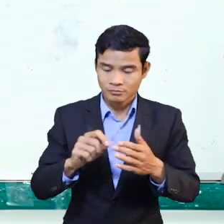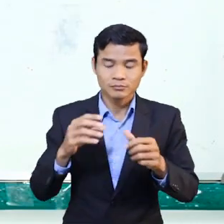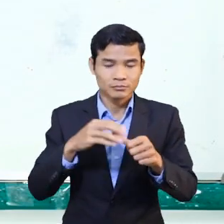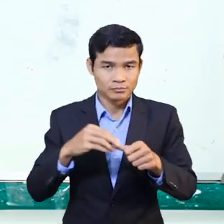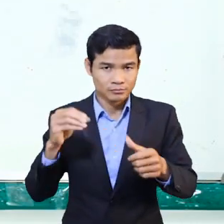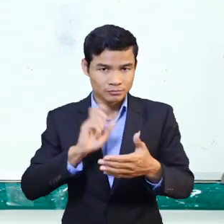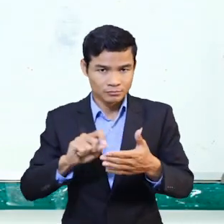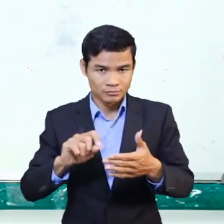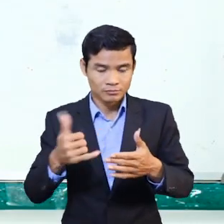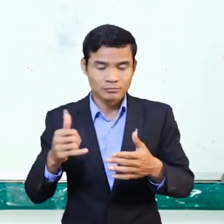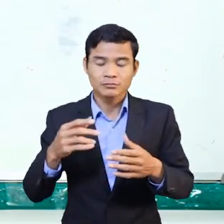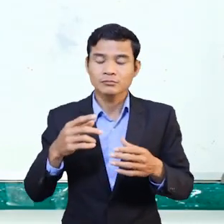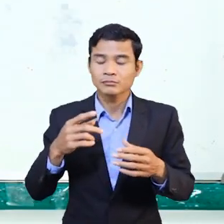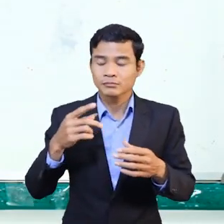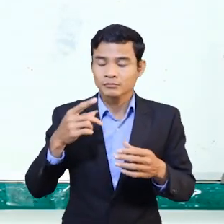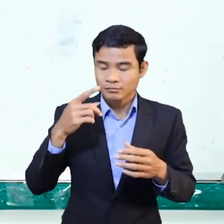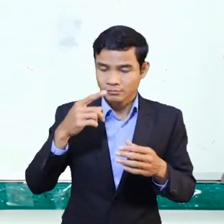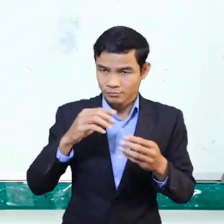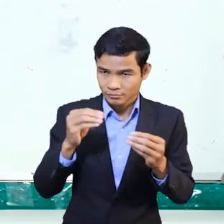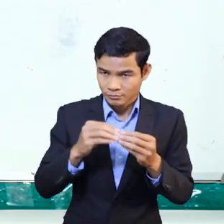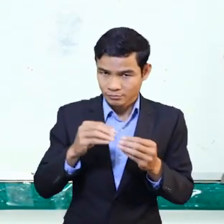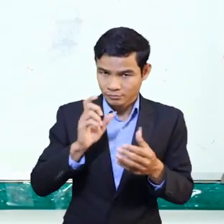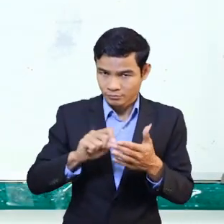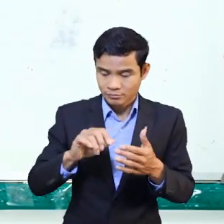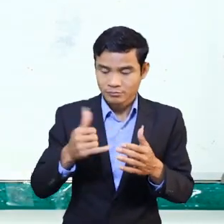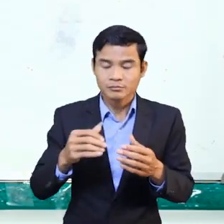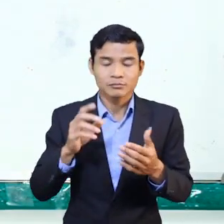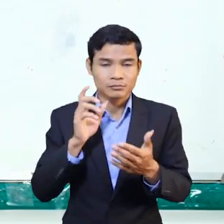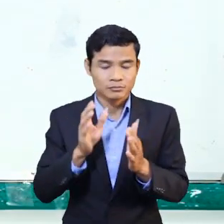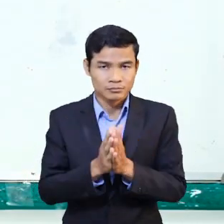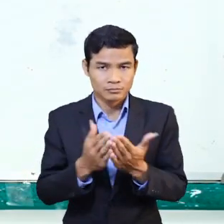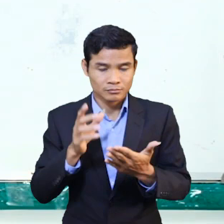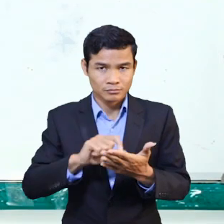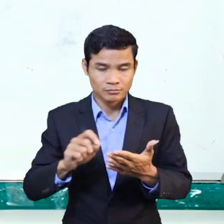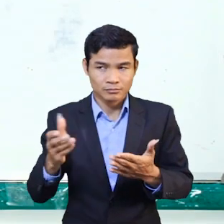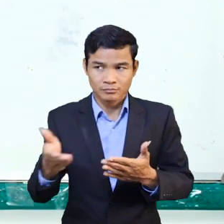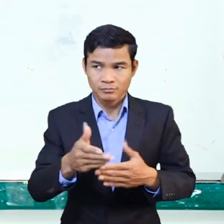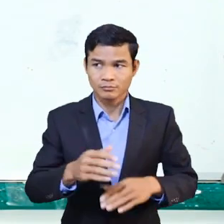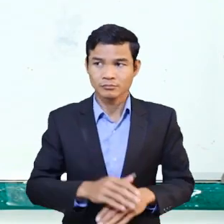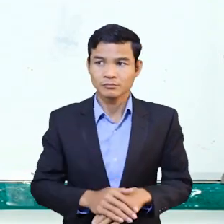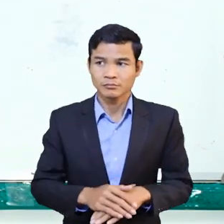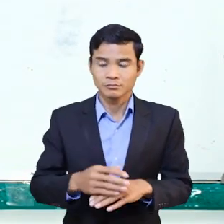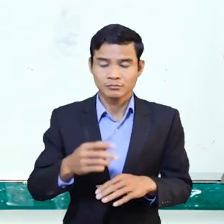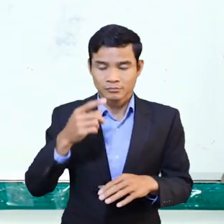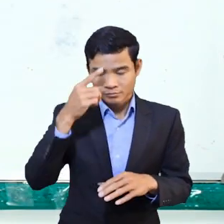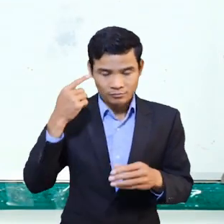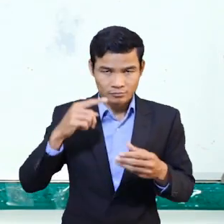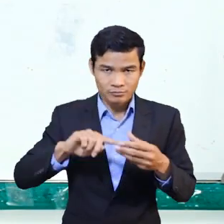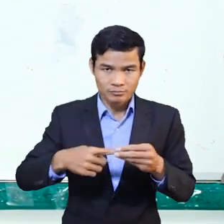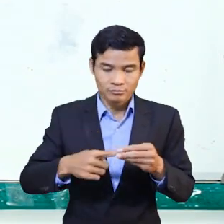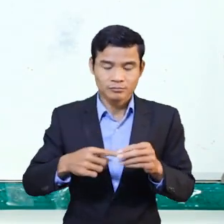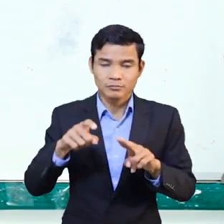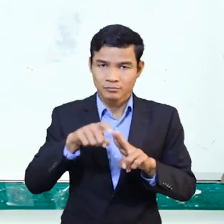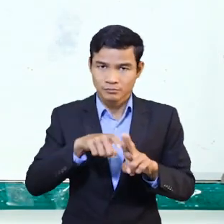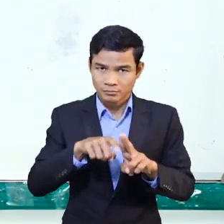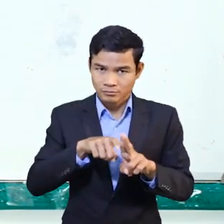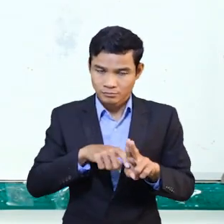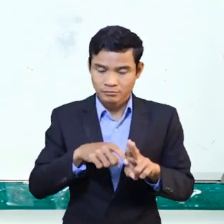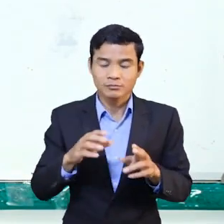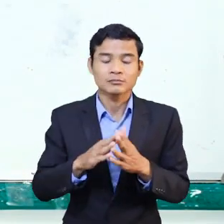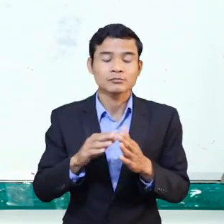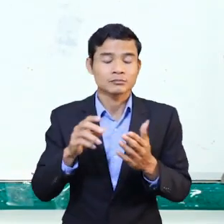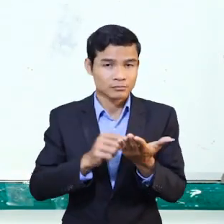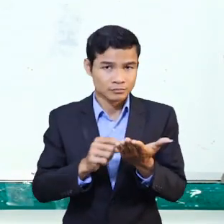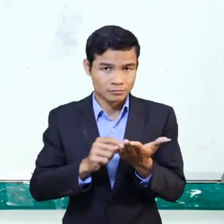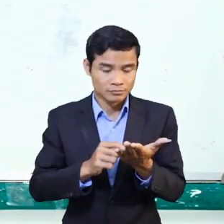phớt, rồi gọt đầy xó, chà xếp phơ, xà xếp rộng bỏ cốn, chà khám ảnh đáy, bọn toát, chùa